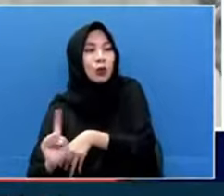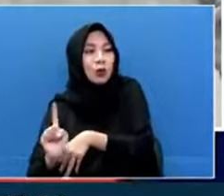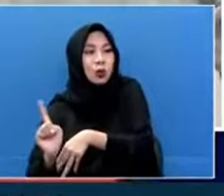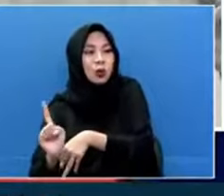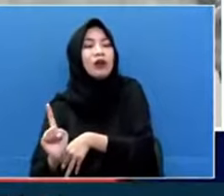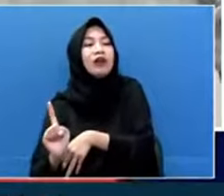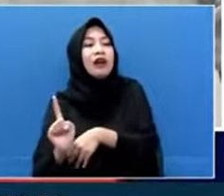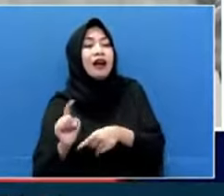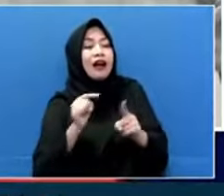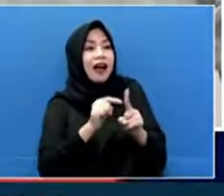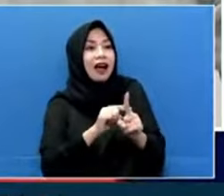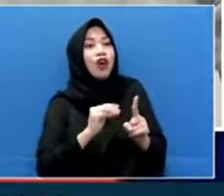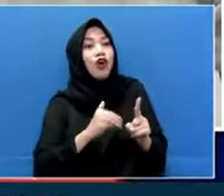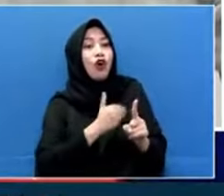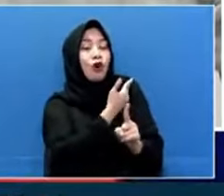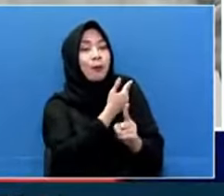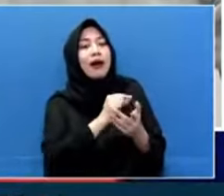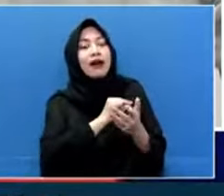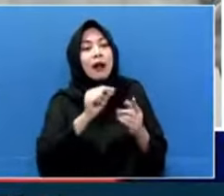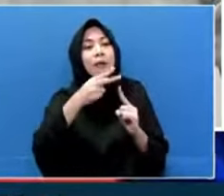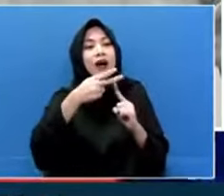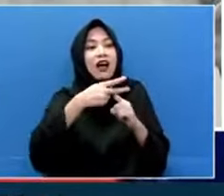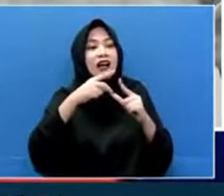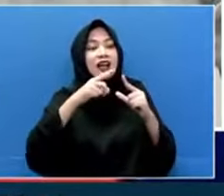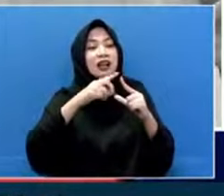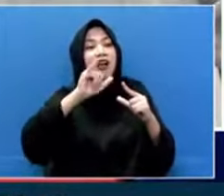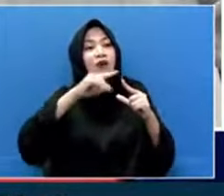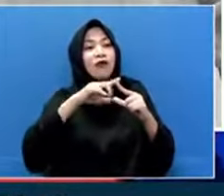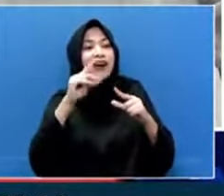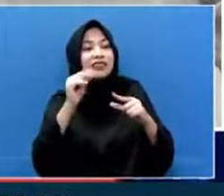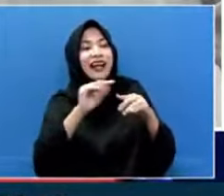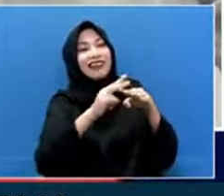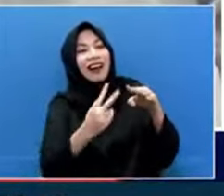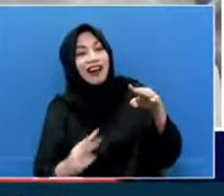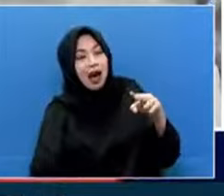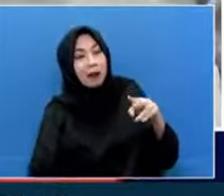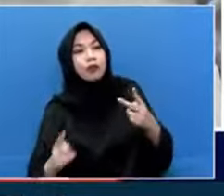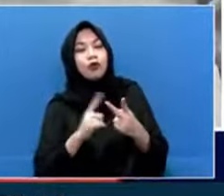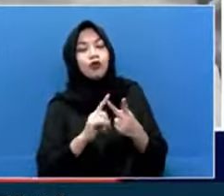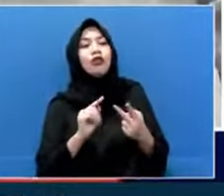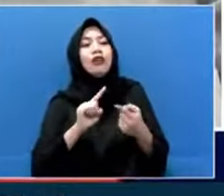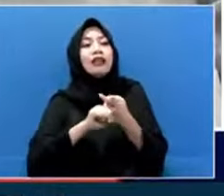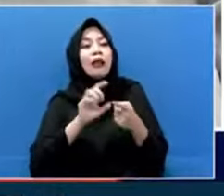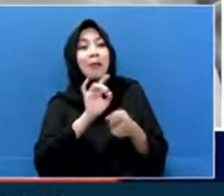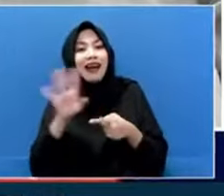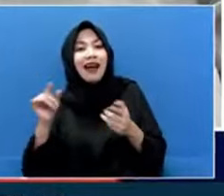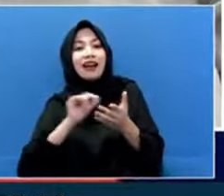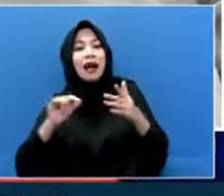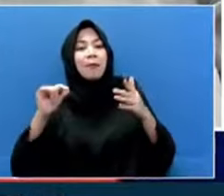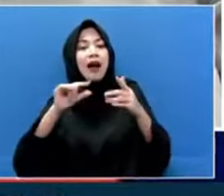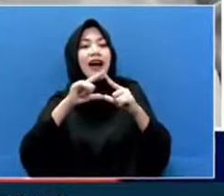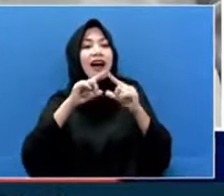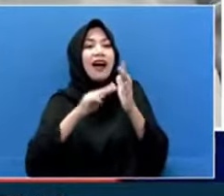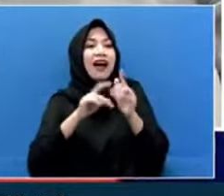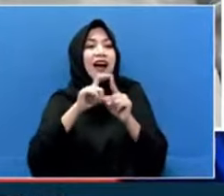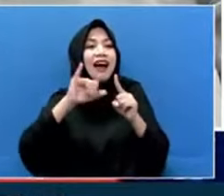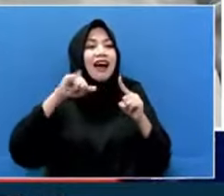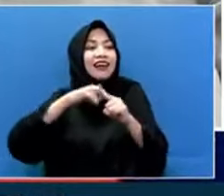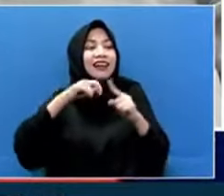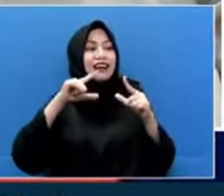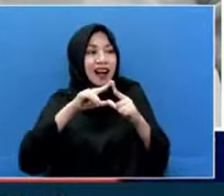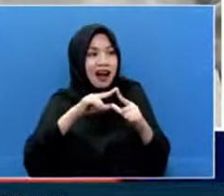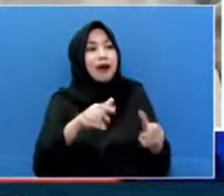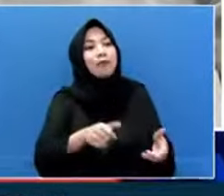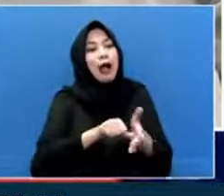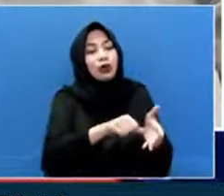tenggelam yang temannya si ee atas nama Andika juga berhasil dievakuasi dibawa ke atas